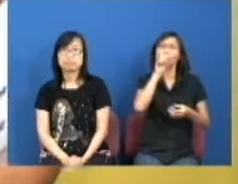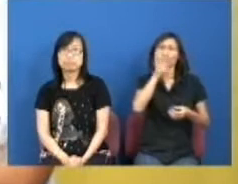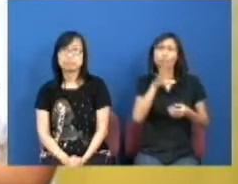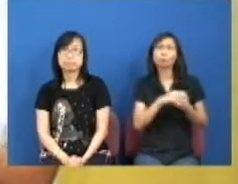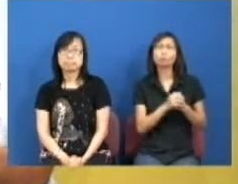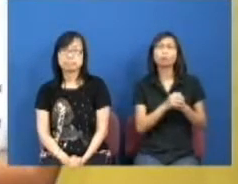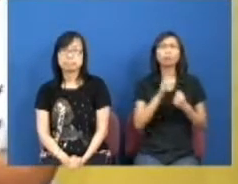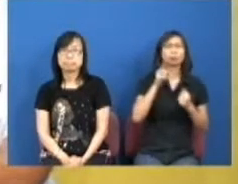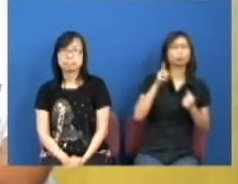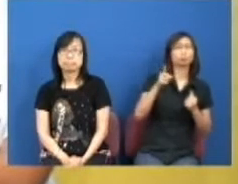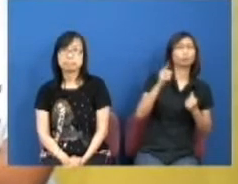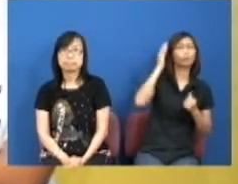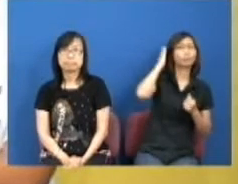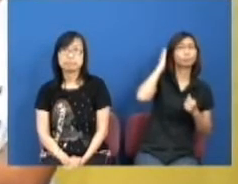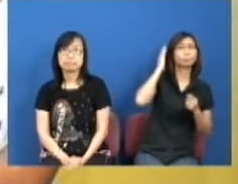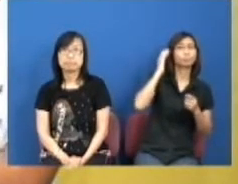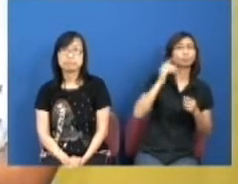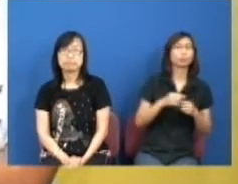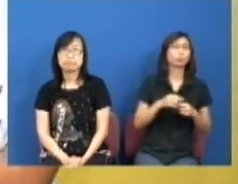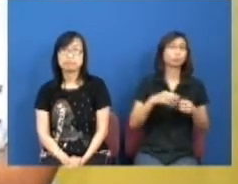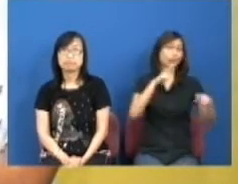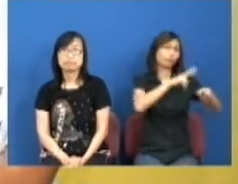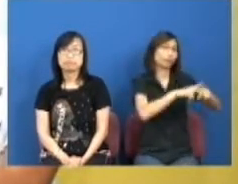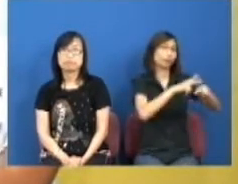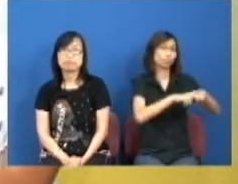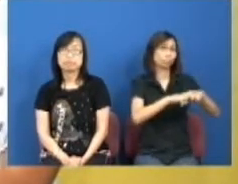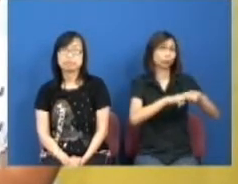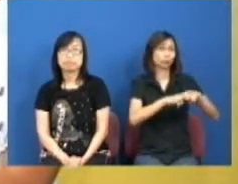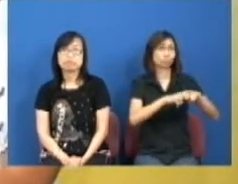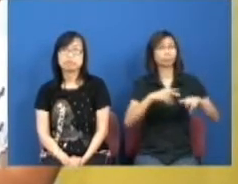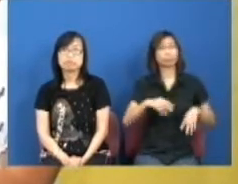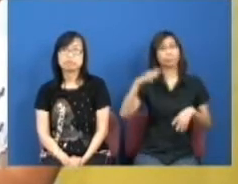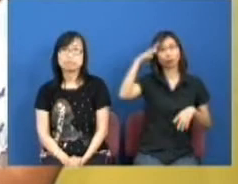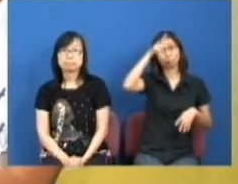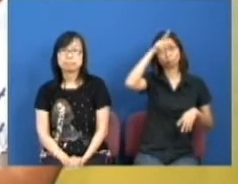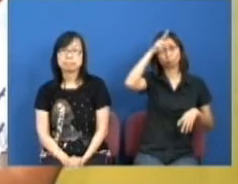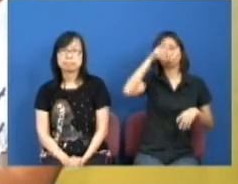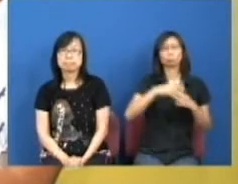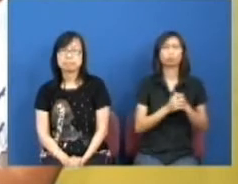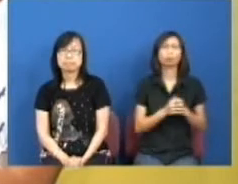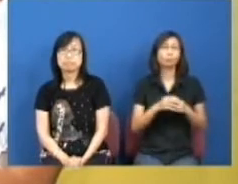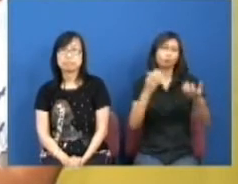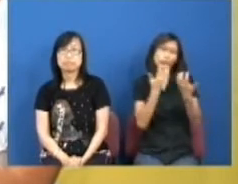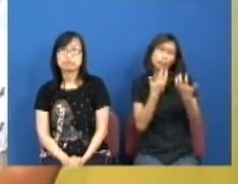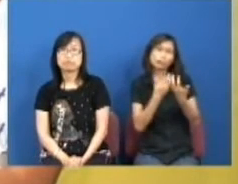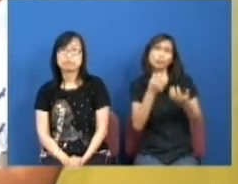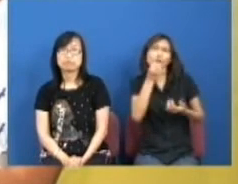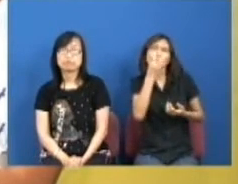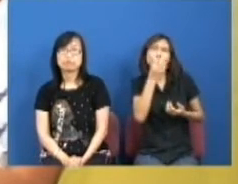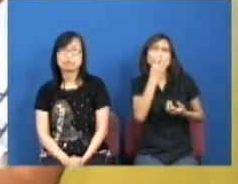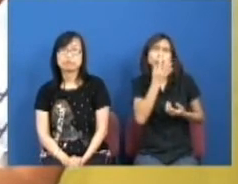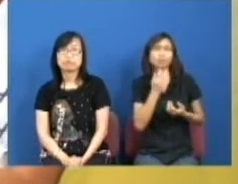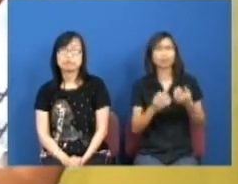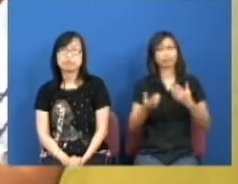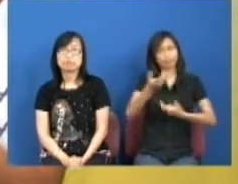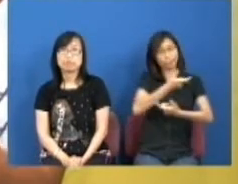佢已經係內地嘅政協。咁喺內地開廠，咁如果你話計一計翻香港嘅一啲經濟活動裏邊，